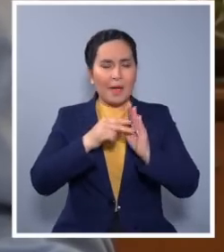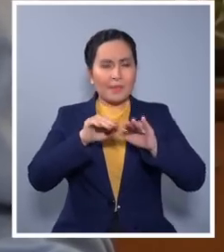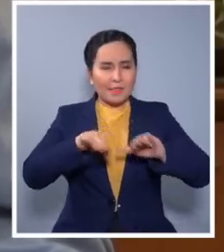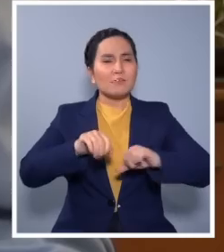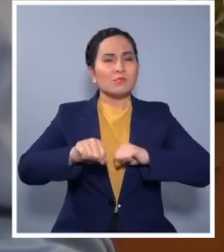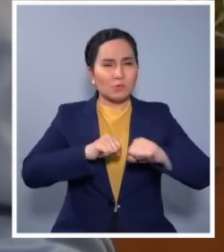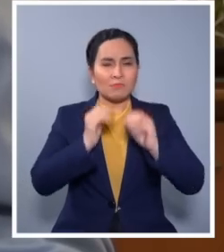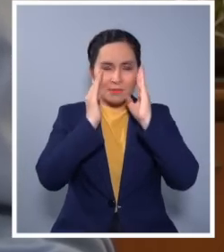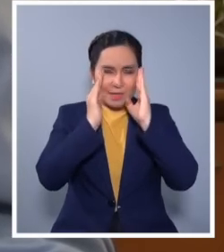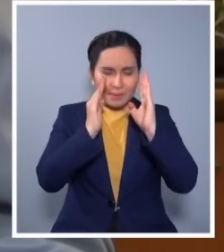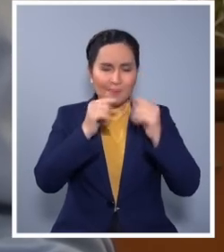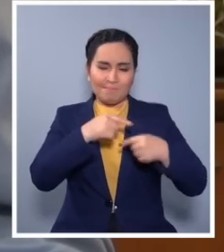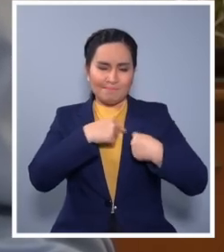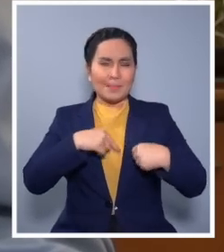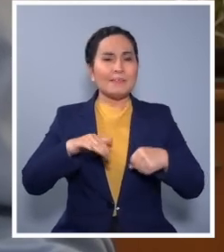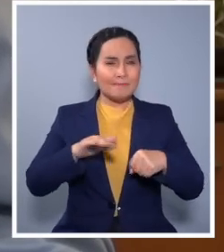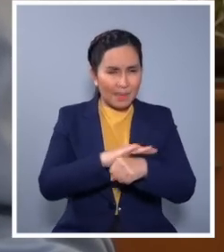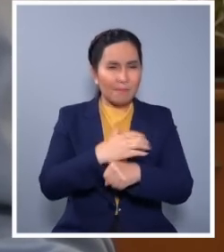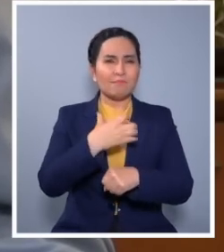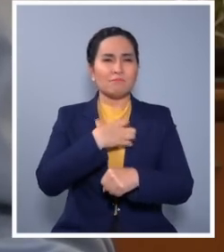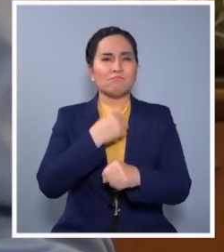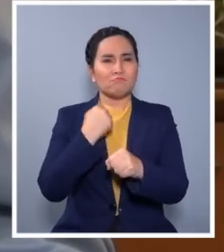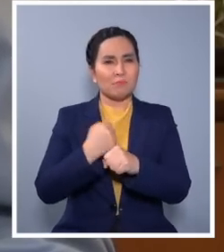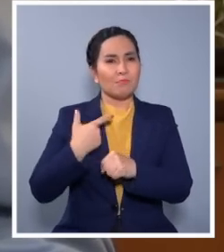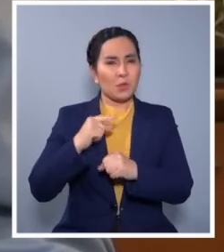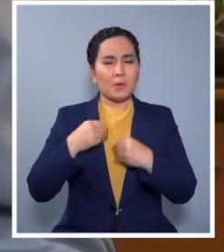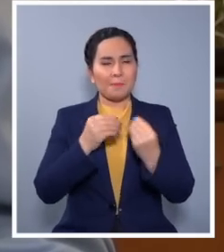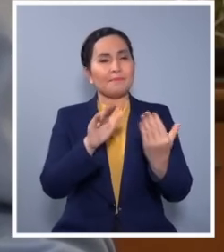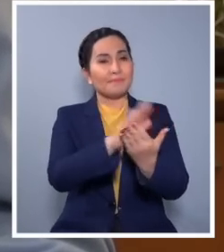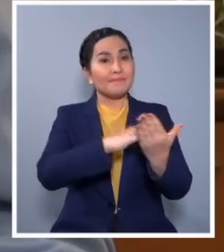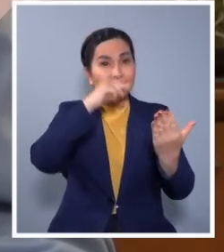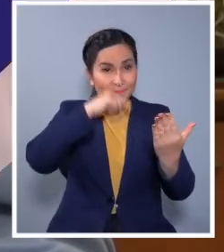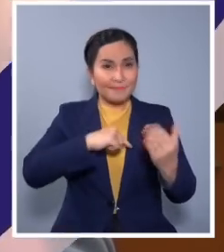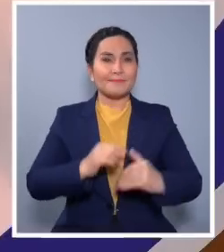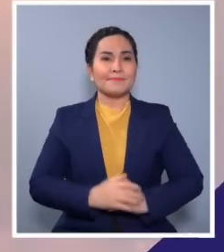จแล้วก็เต็มใจที่จะทำประโยชน์ให้กับบ้านเมือง